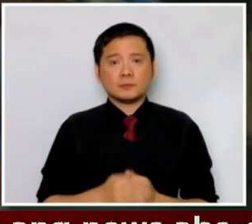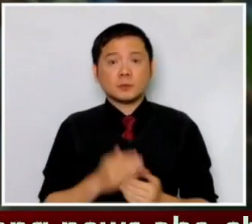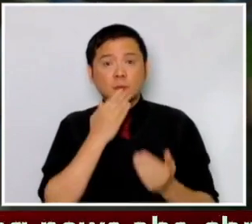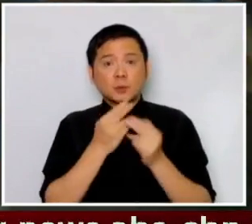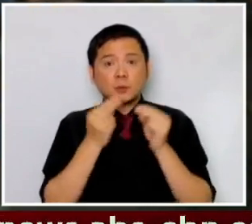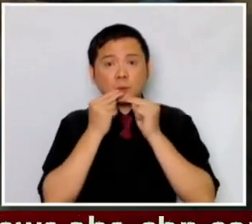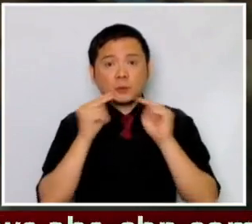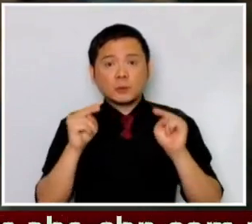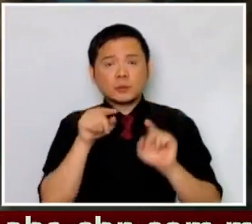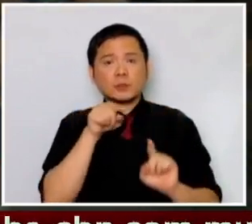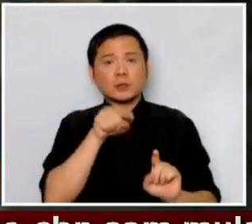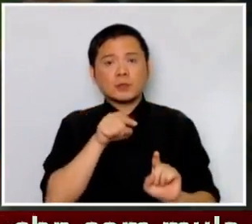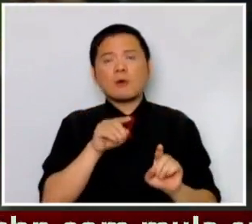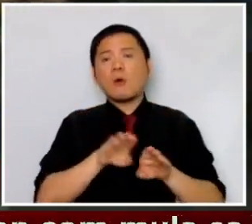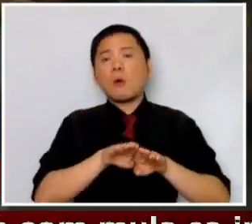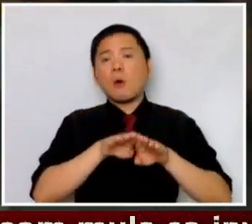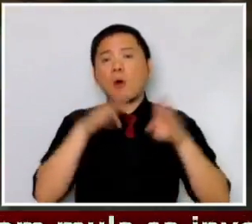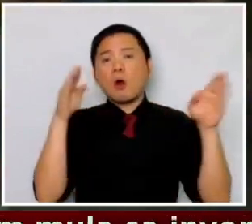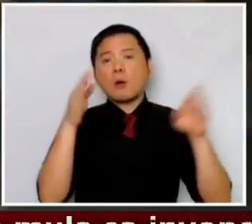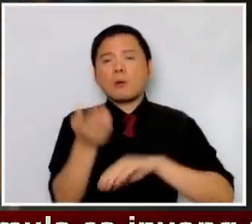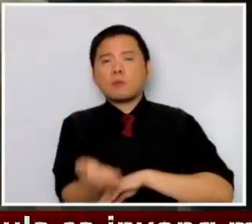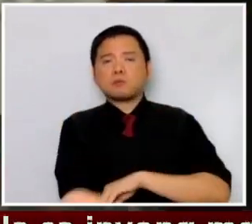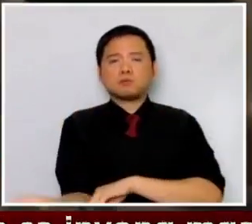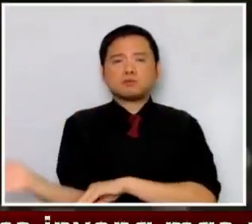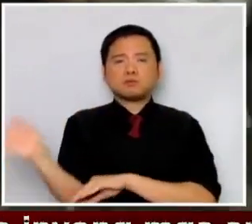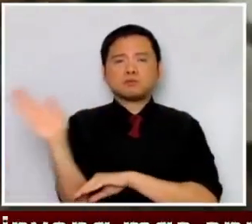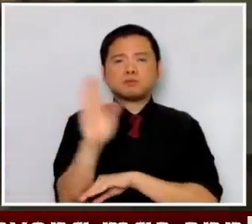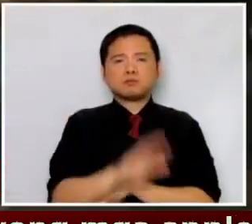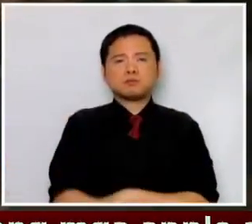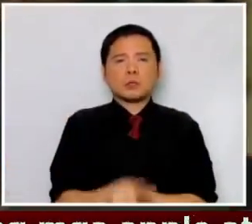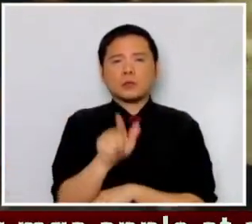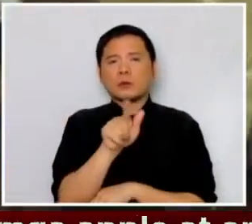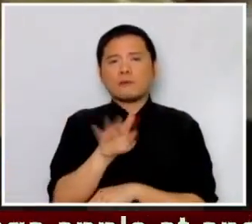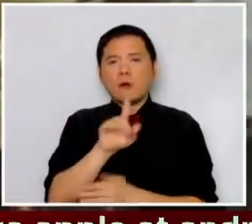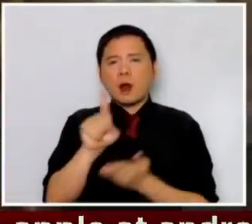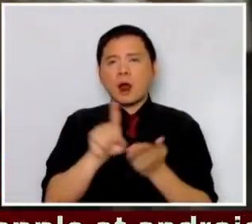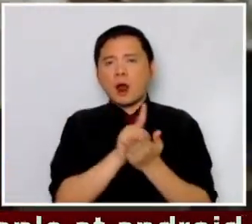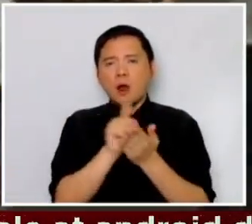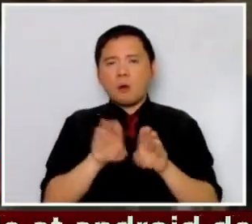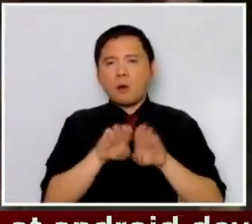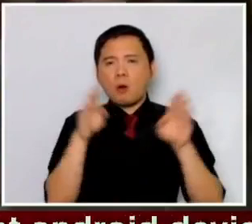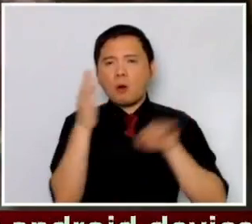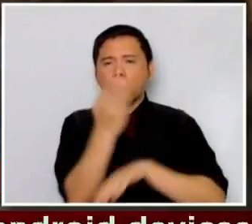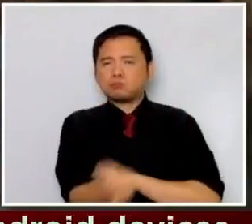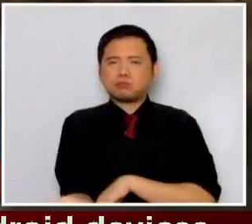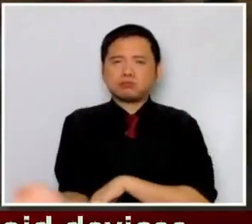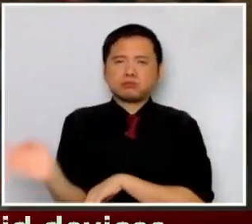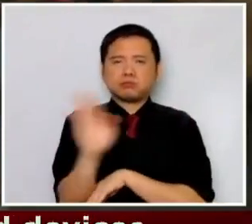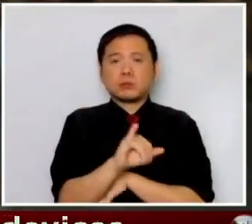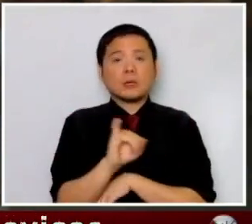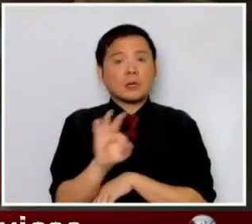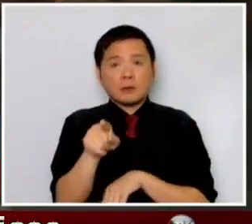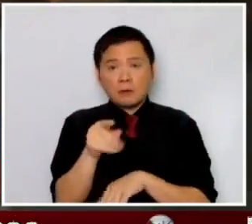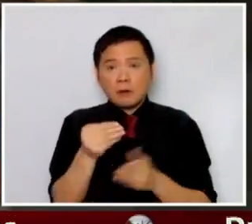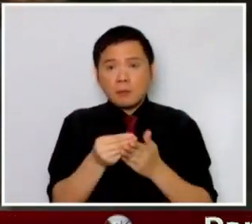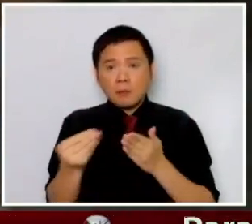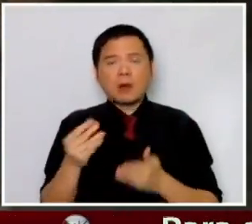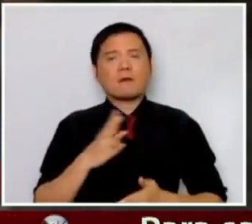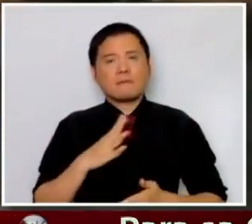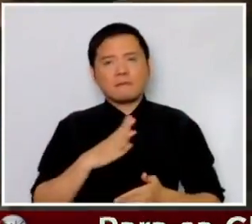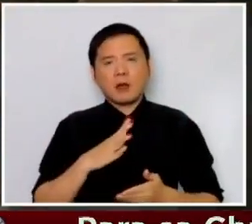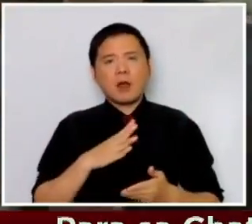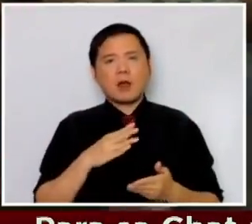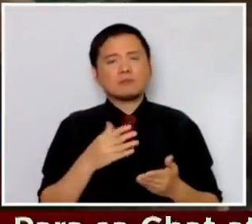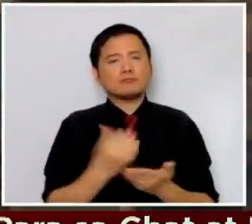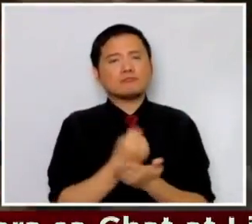na magbubukas ang mga tindahan dito kaya pwedeng humabol ang mga gusto pang mamili. May paalala lamang ang mga pulis,